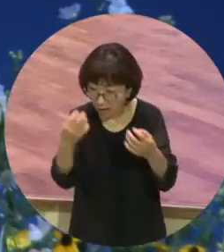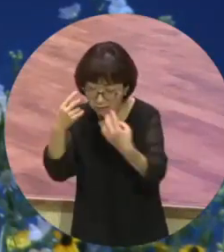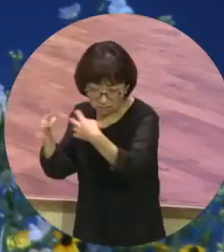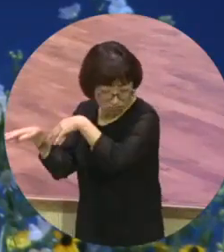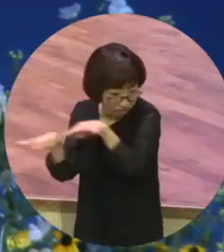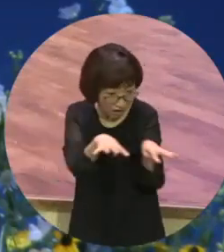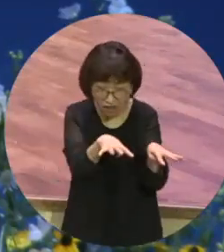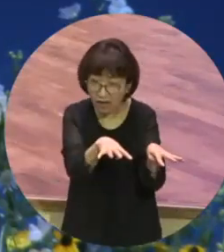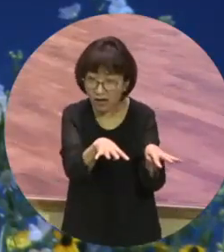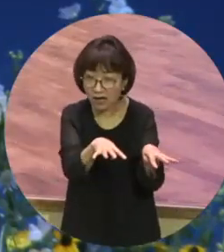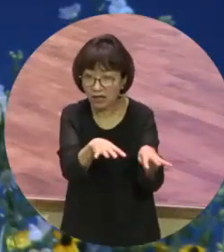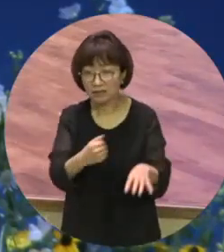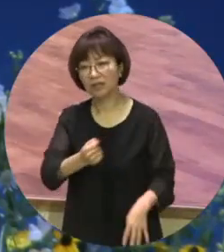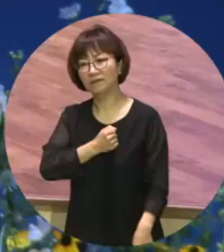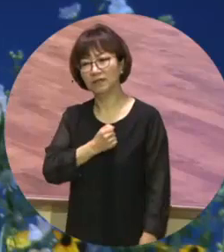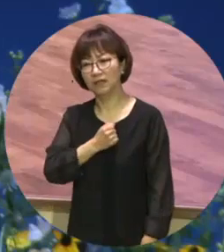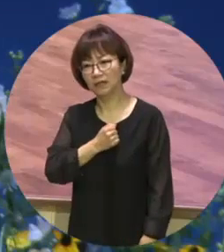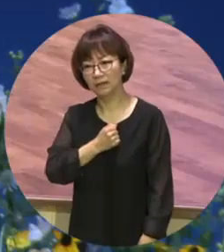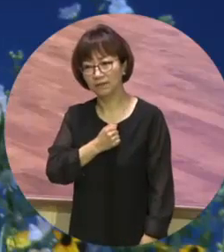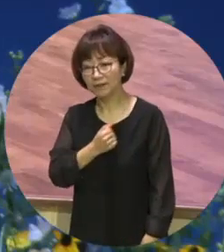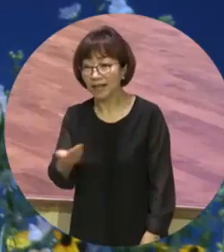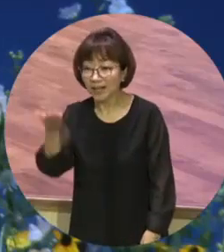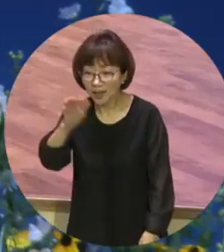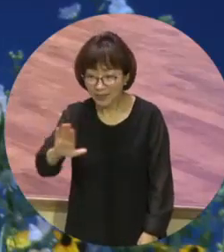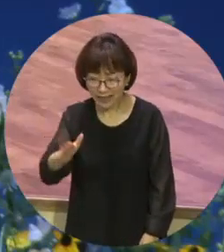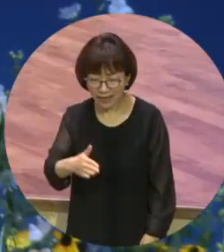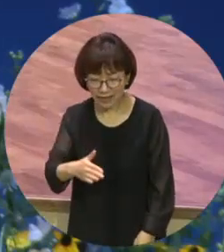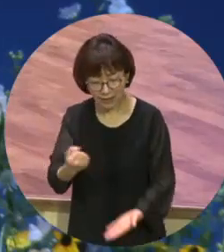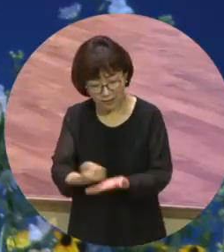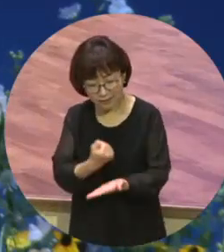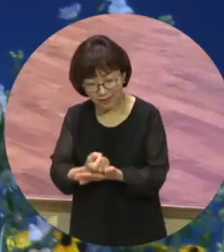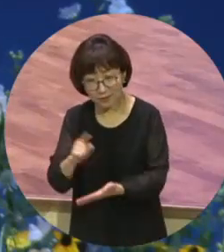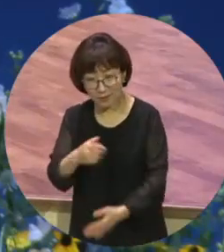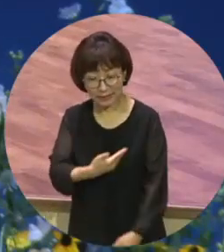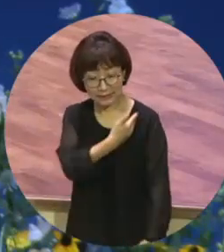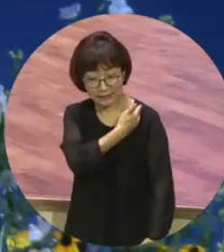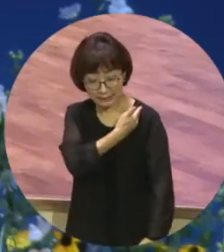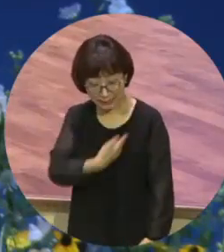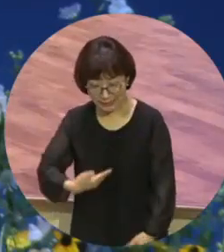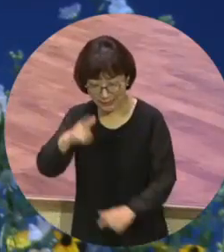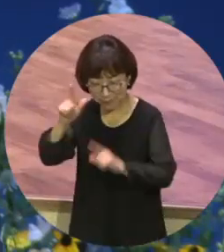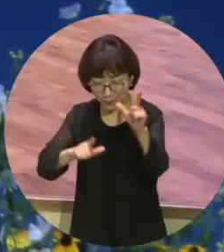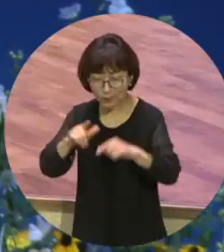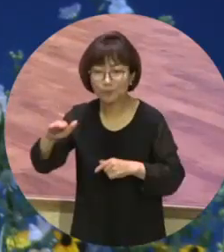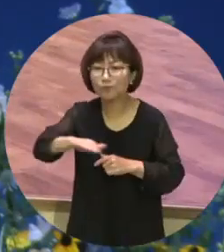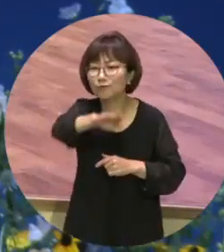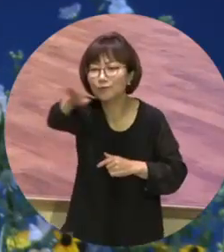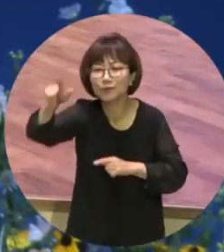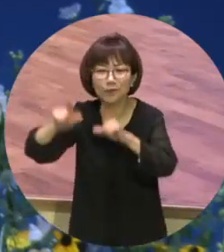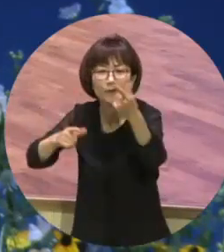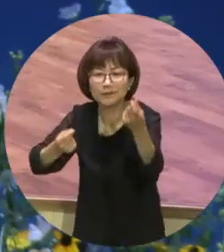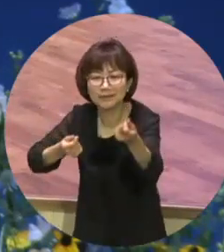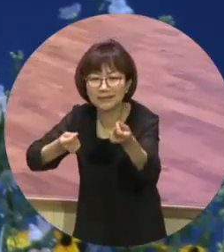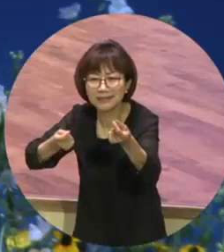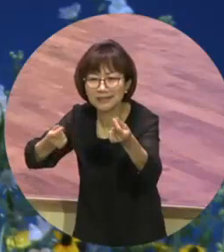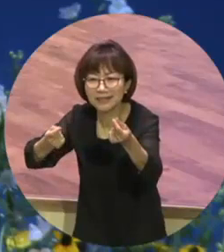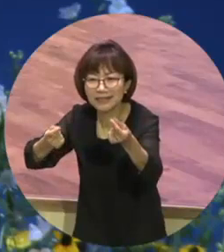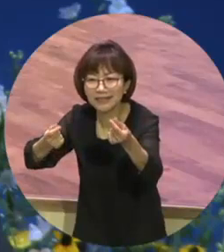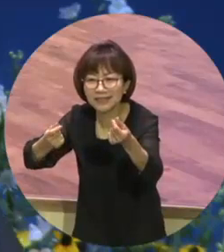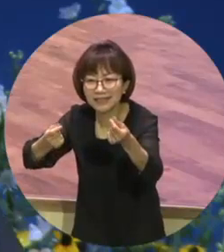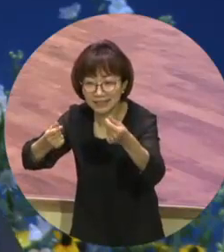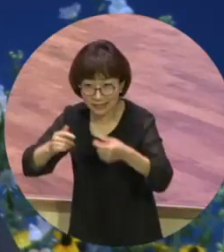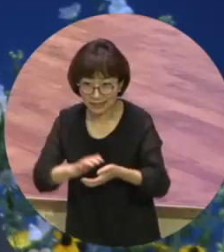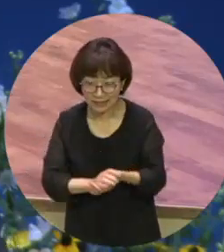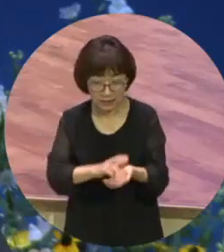우리의 모습이에요. 우리의 모습이라고. 문제와 사건 앞에